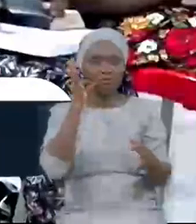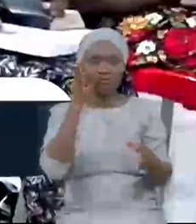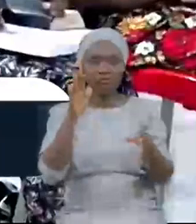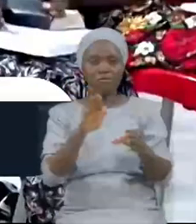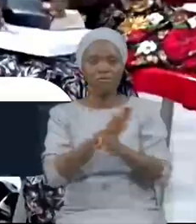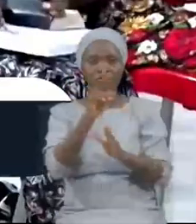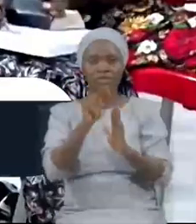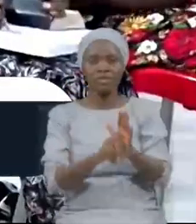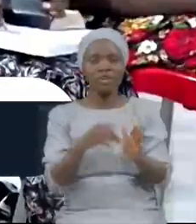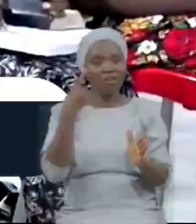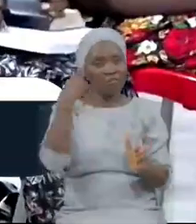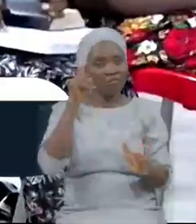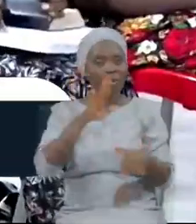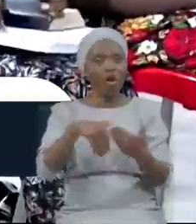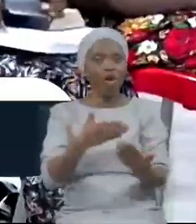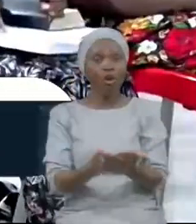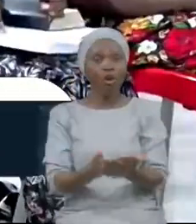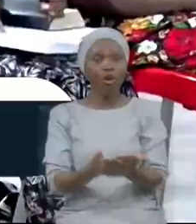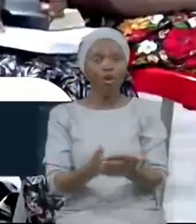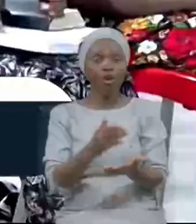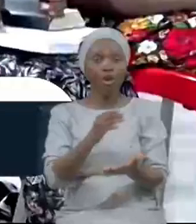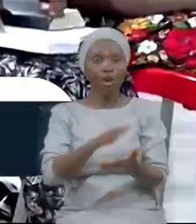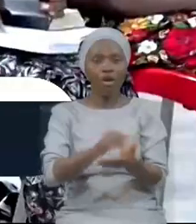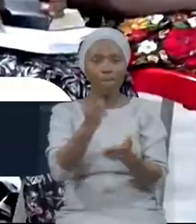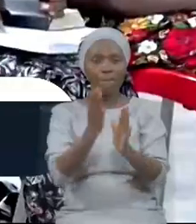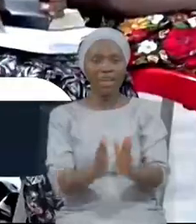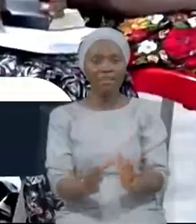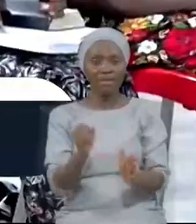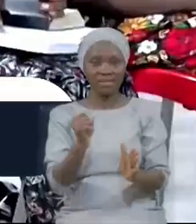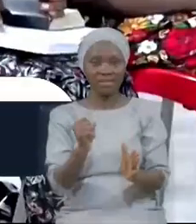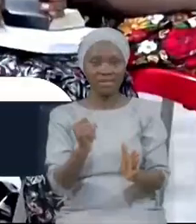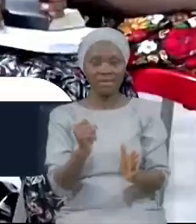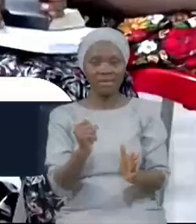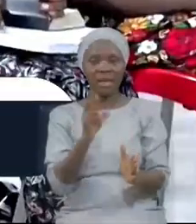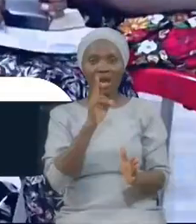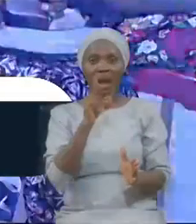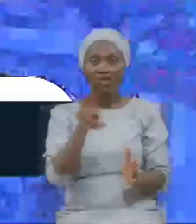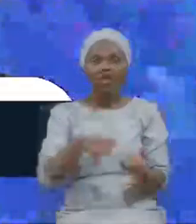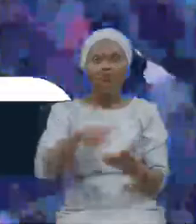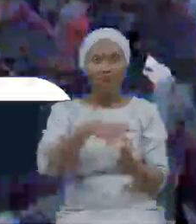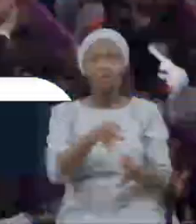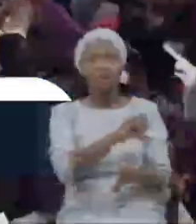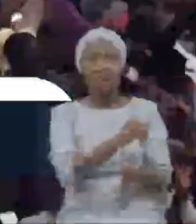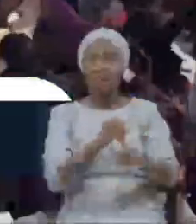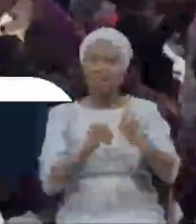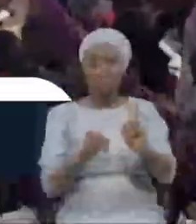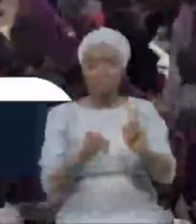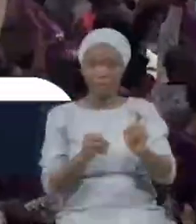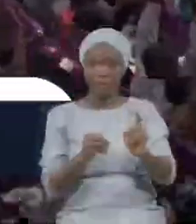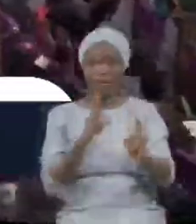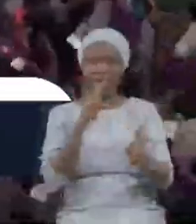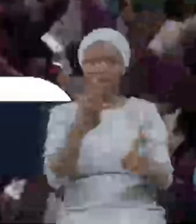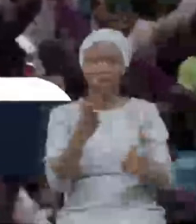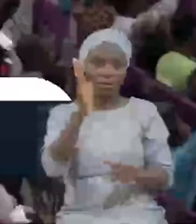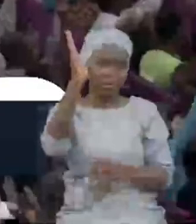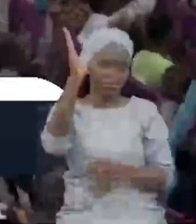Pour combien de saints? Est-ce que vous en faites partie? Où êtes-vous? Je me réjouis